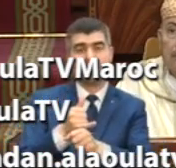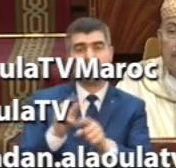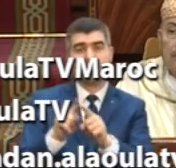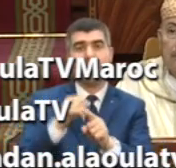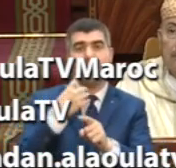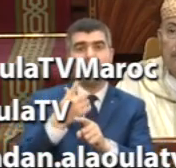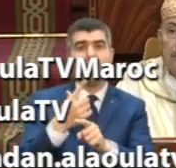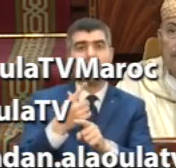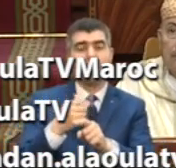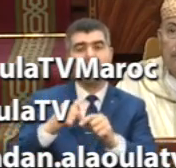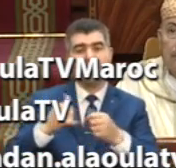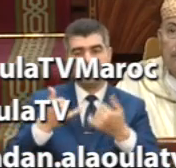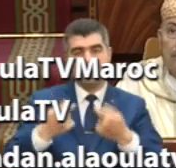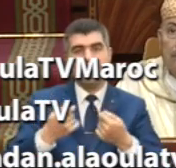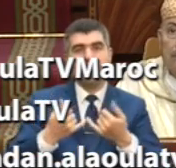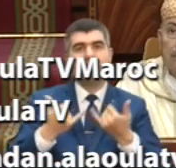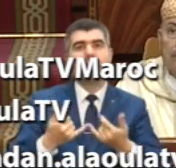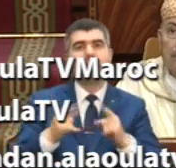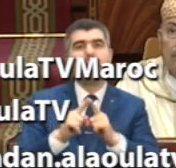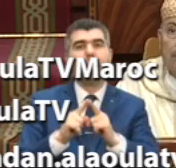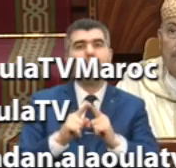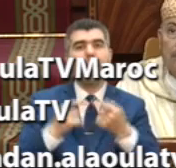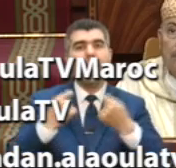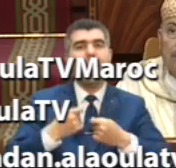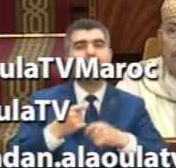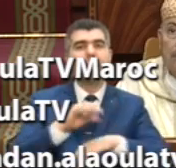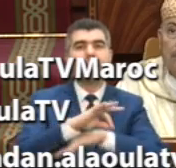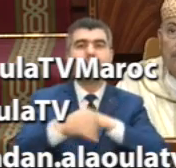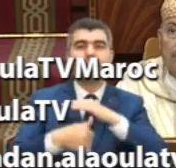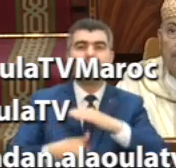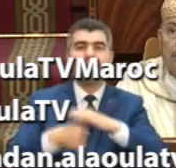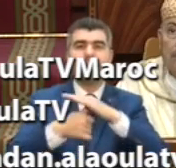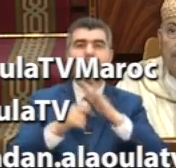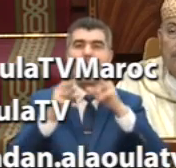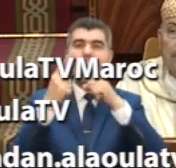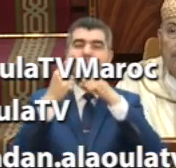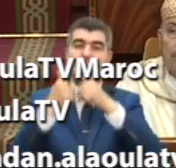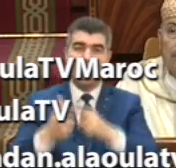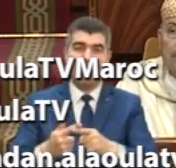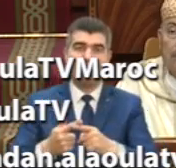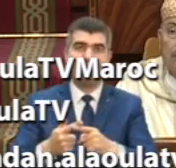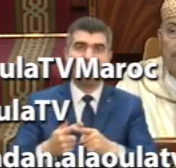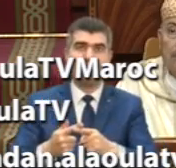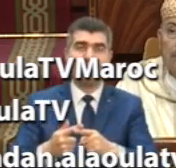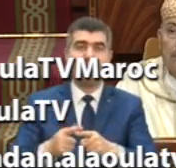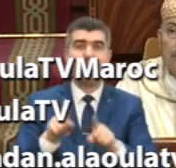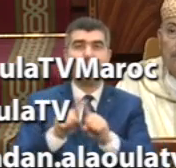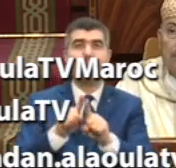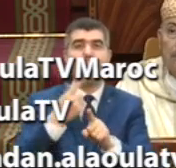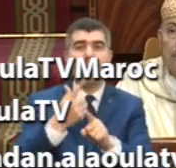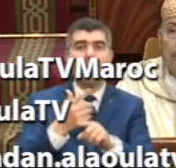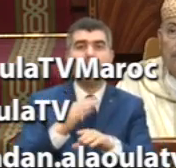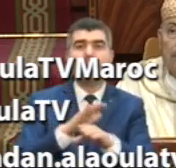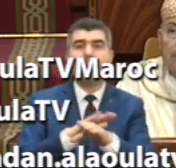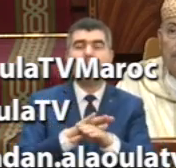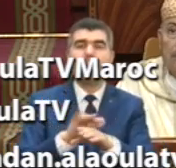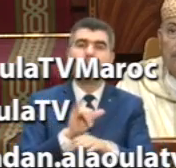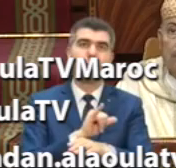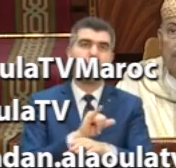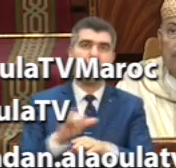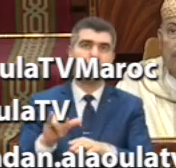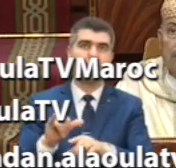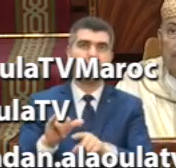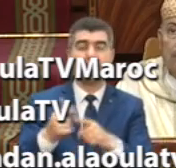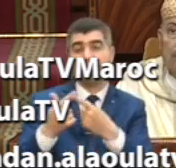جطو، وكان وزير سول الناس من أحسن الوزراء اللي كانوا دازوا، لم يكن سياسيا. بمعنى آخر ما